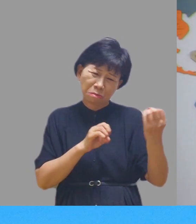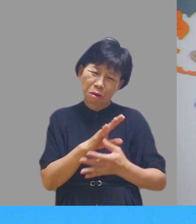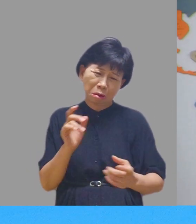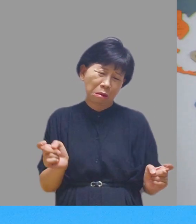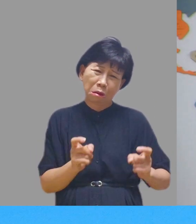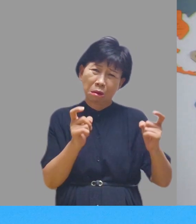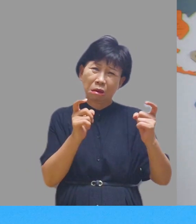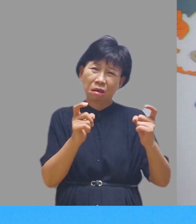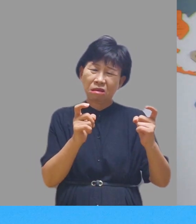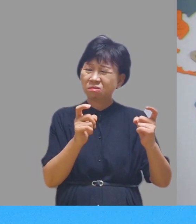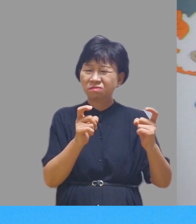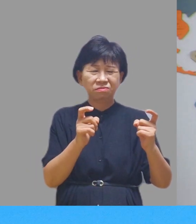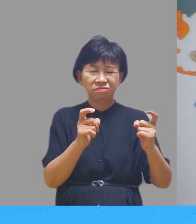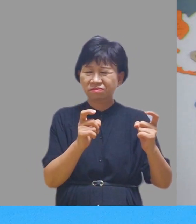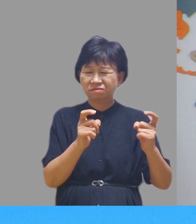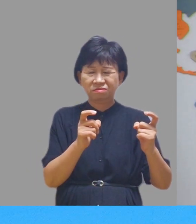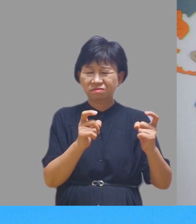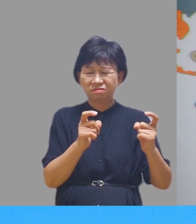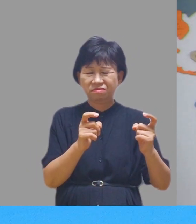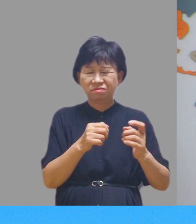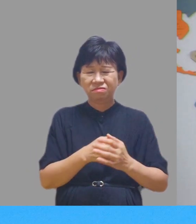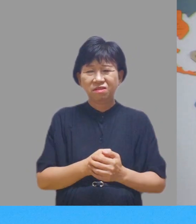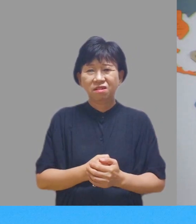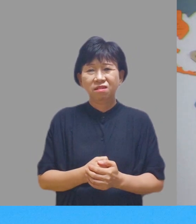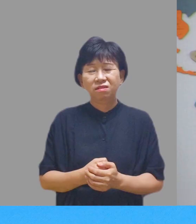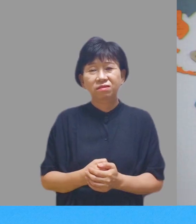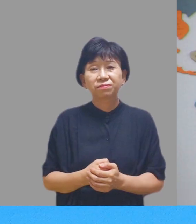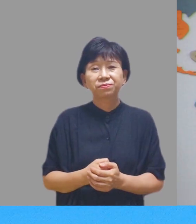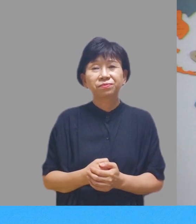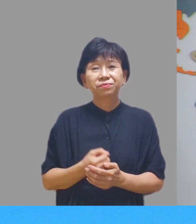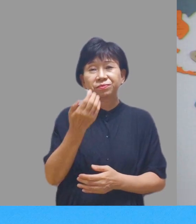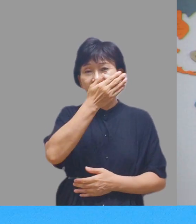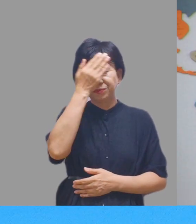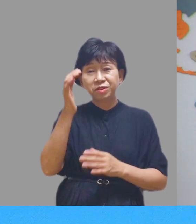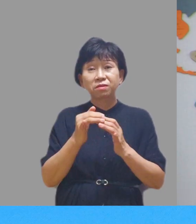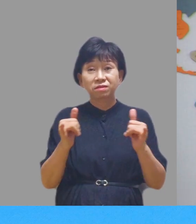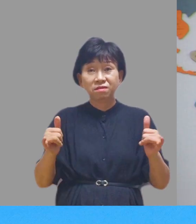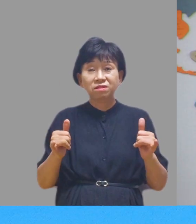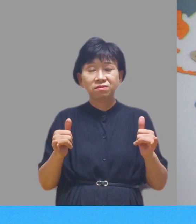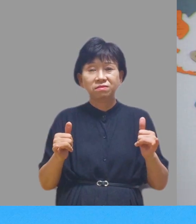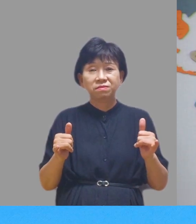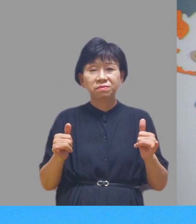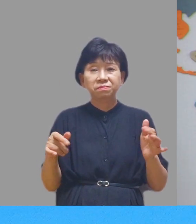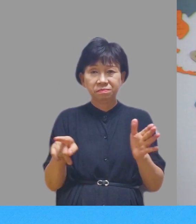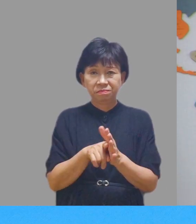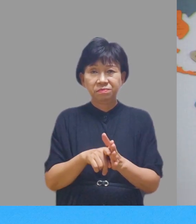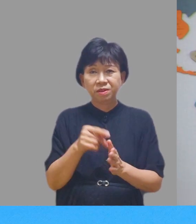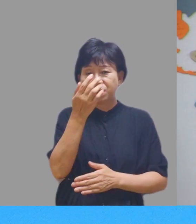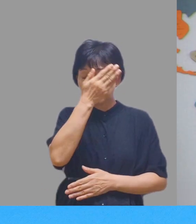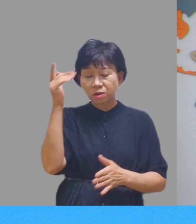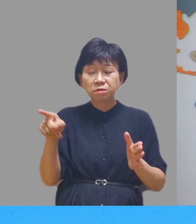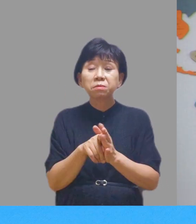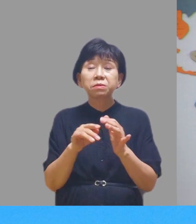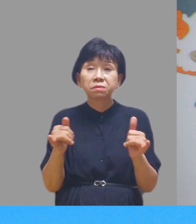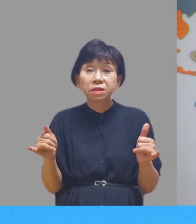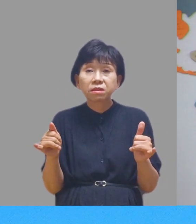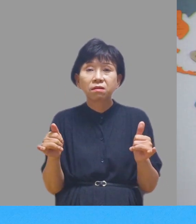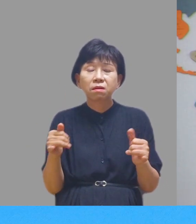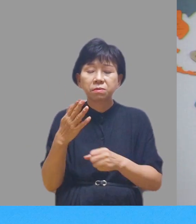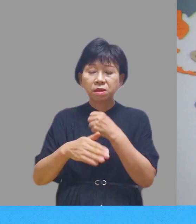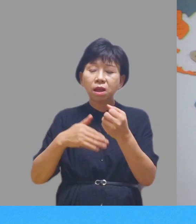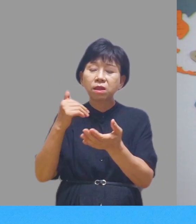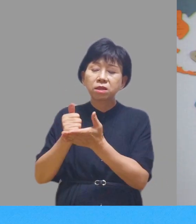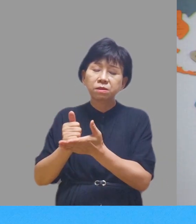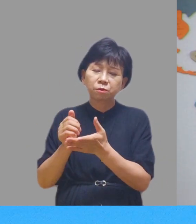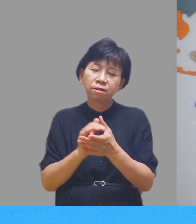거죠. 이 힘은요, 저절로 생기지 않습니다. 말씀과 기도의 시간을 통해 하나님과 깊이 교제할 때 그 힘은